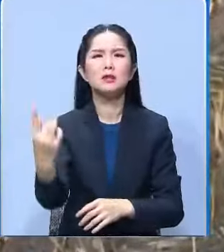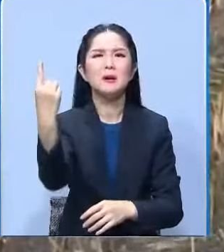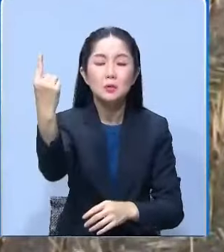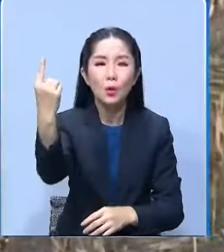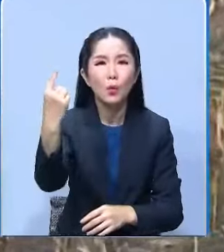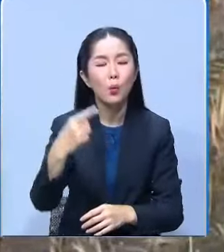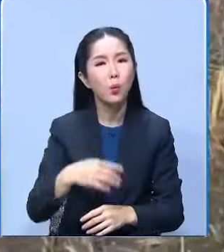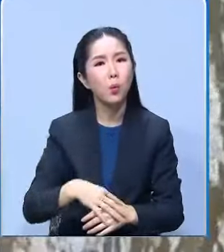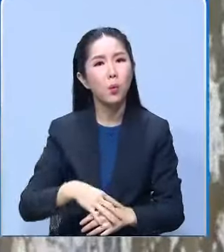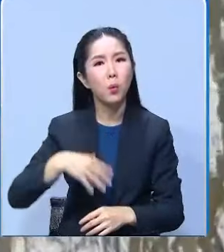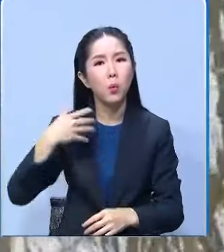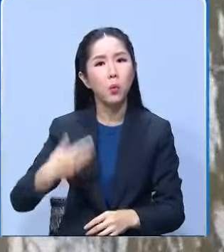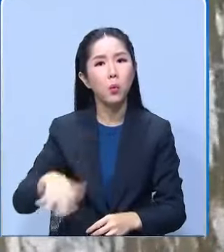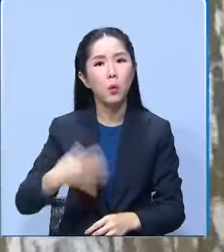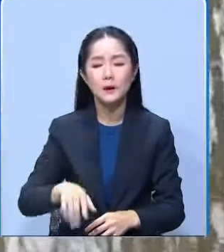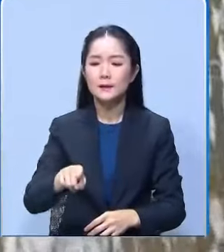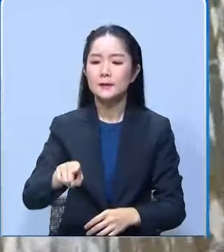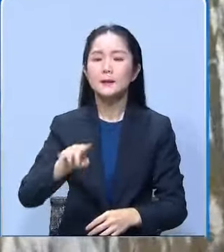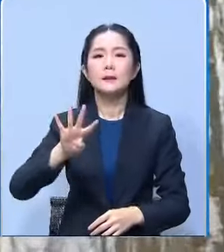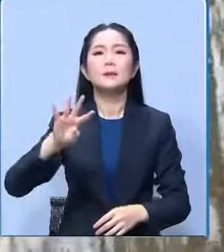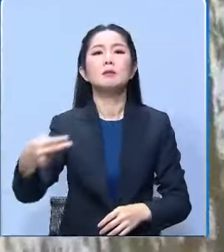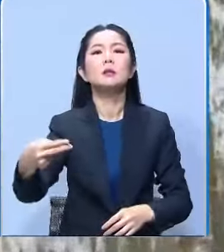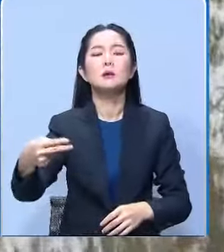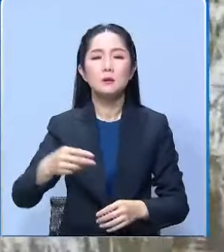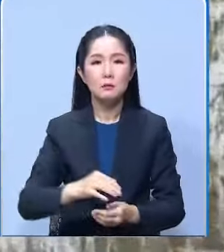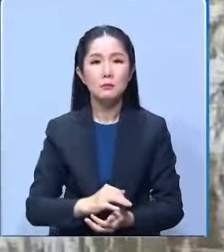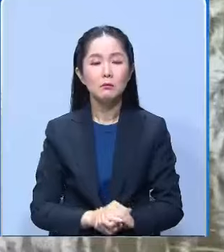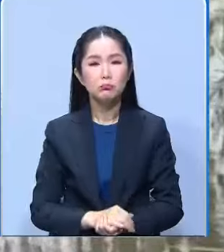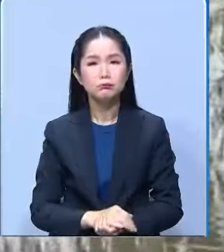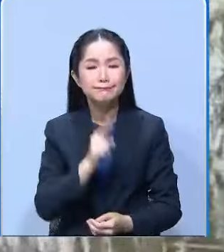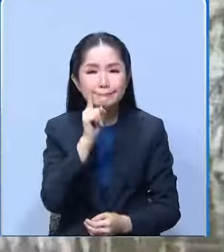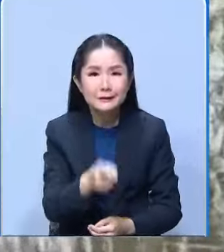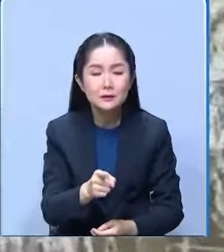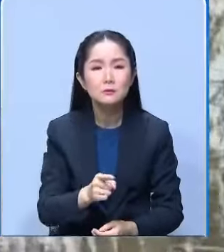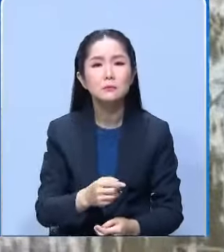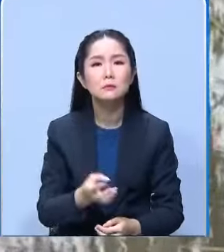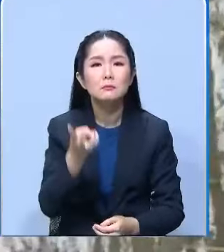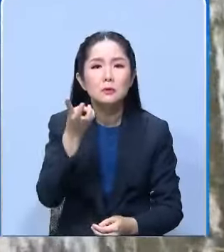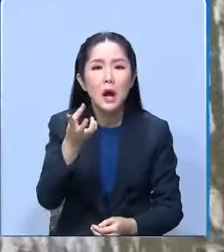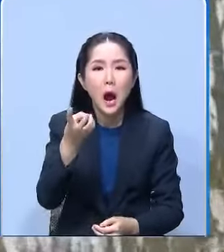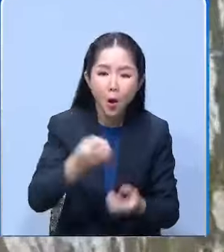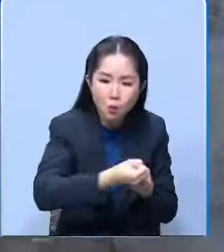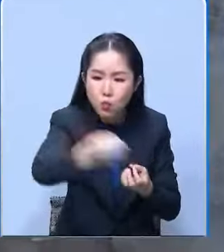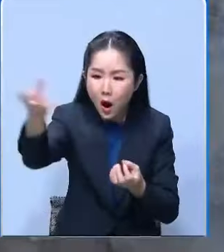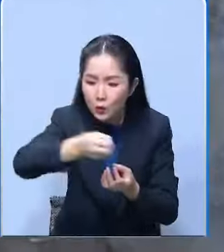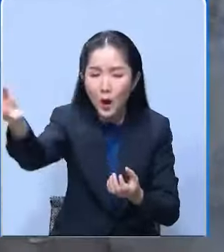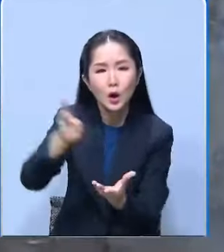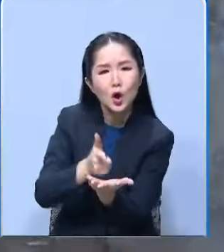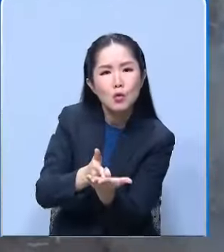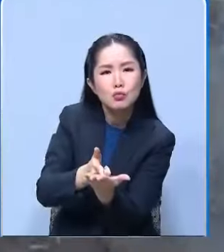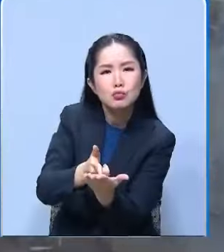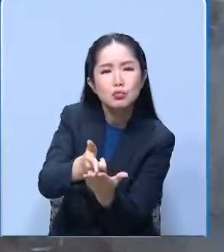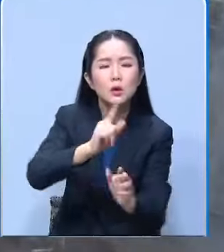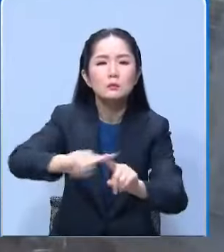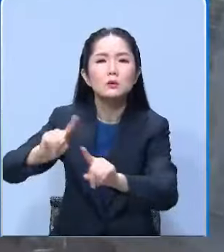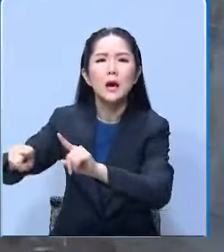ทางเจ้าของไร่อ้อยจะจ่ายให้ 40,000บาทซึ่งในความเป็นจริงแล้วเนี่ยราคาค่าเมล็ดพันธุ์ต้นทุนในการไถหว่านที่ลงทุนไปก่อนหน้านี้